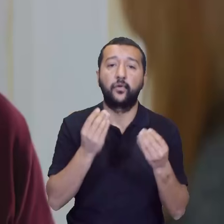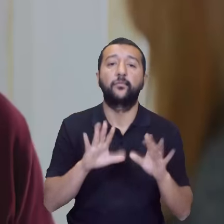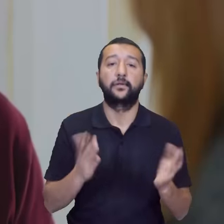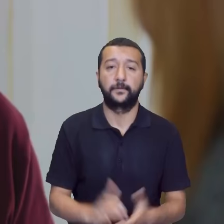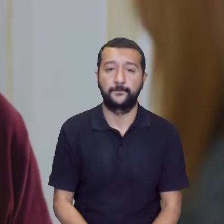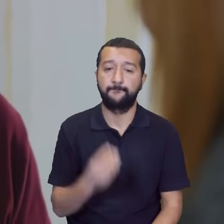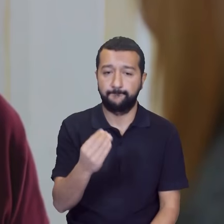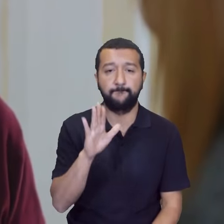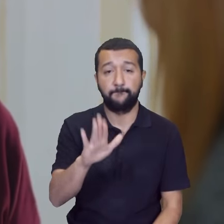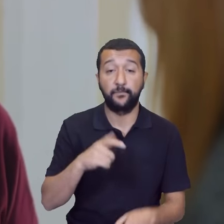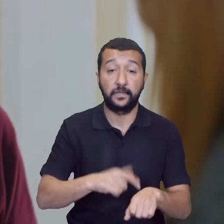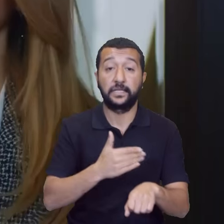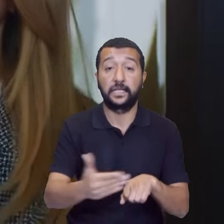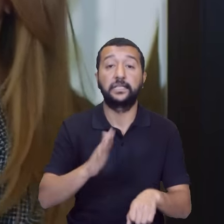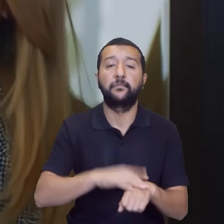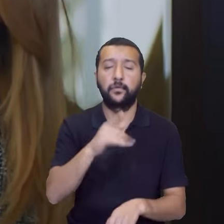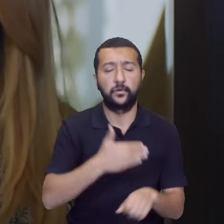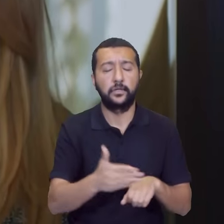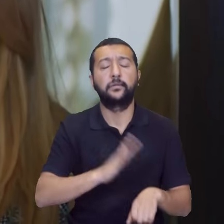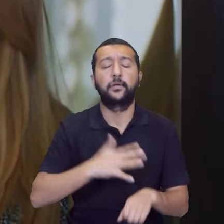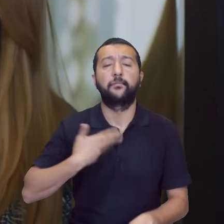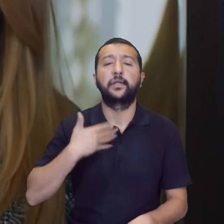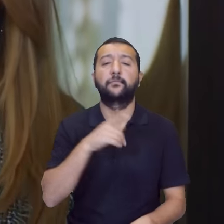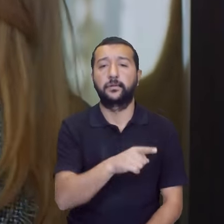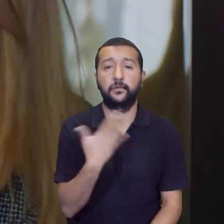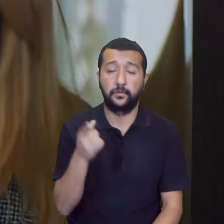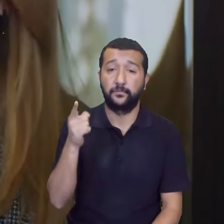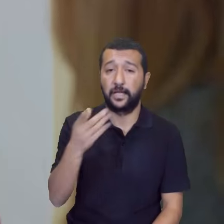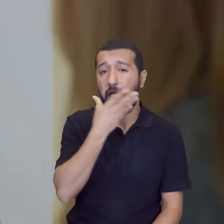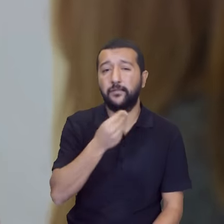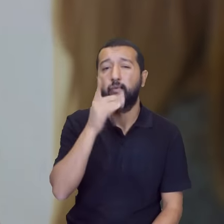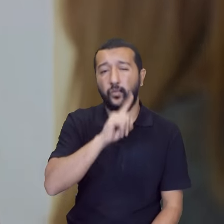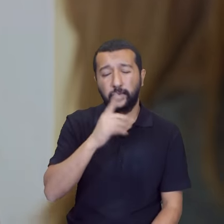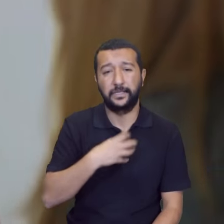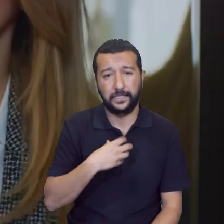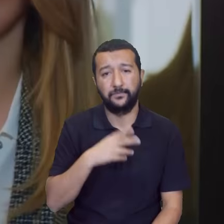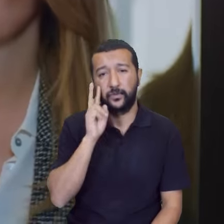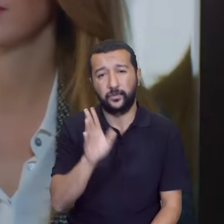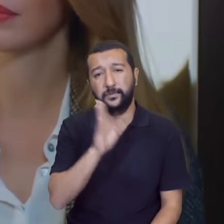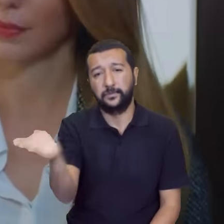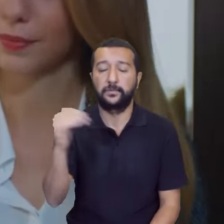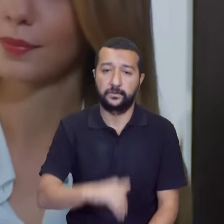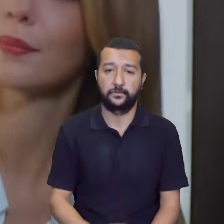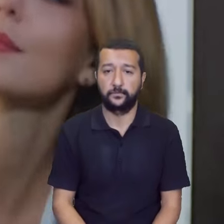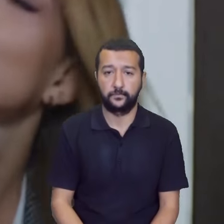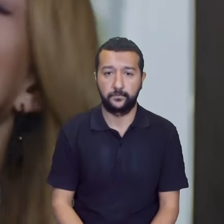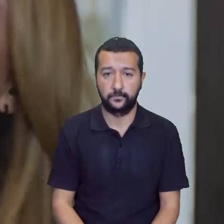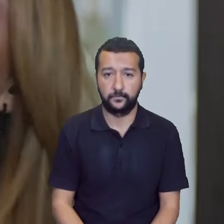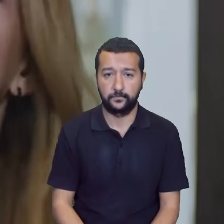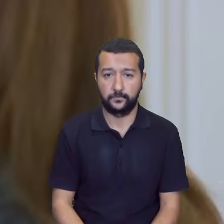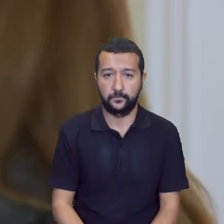olmadı. İyi tamam ama geç kalma. Kalmam, merak etme. Yani bir ayıp olmasın diye kendimi gösterip döneceğim.